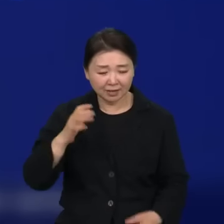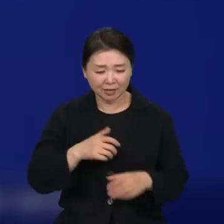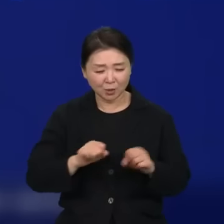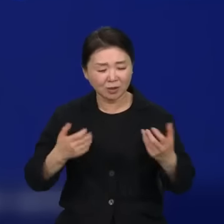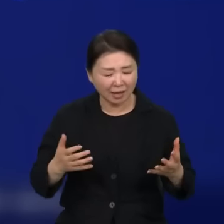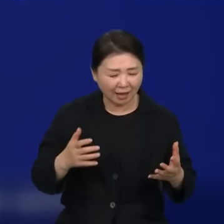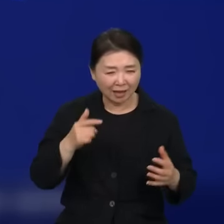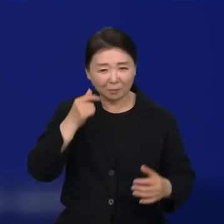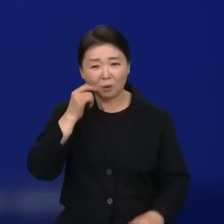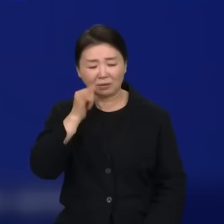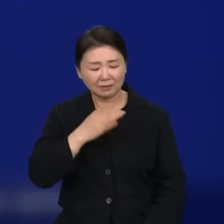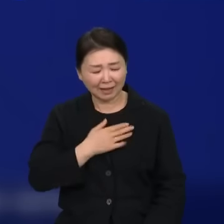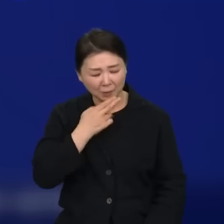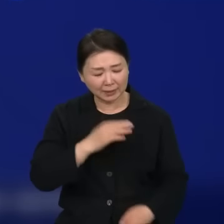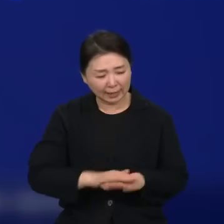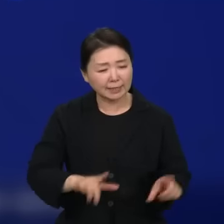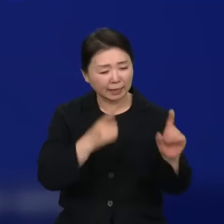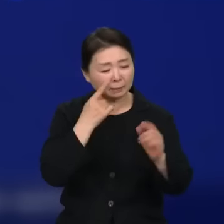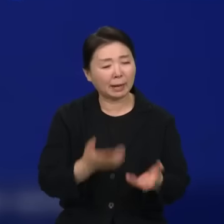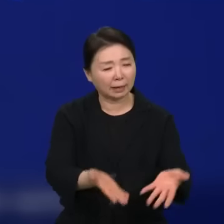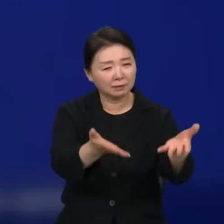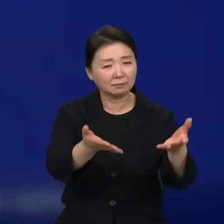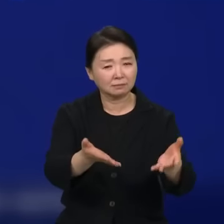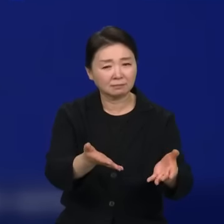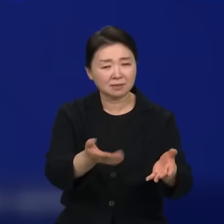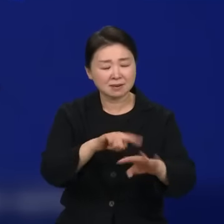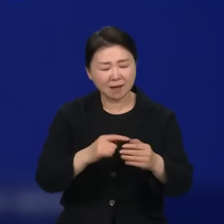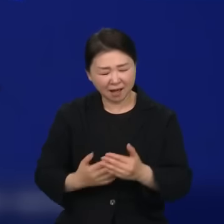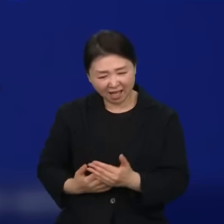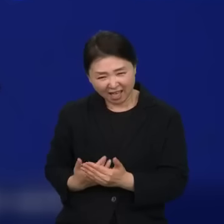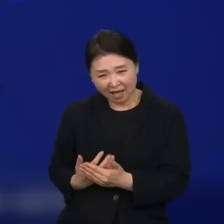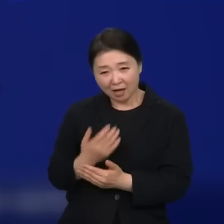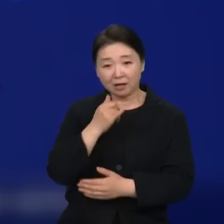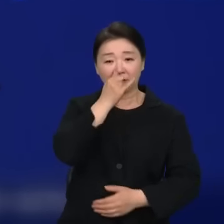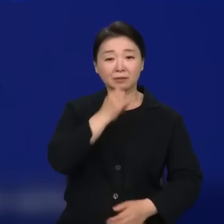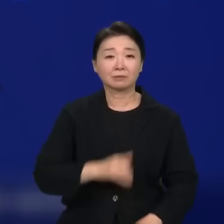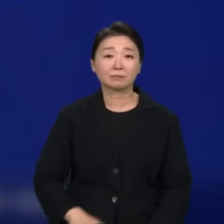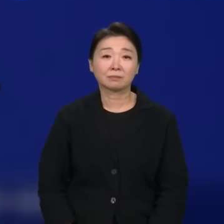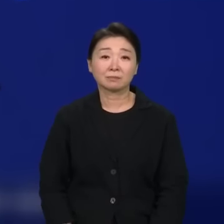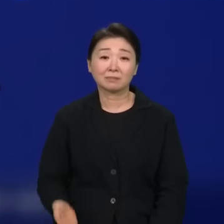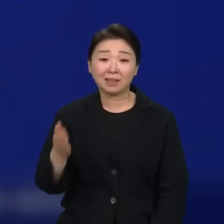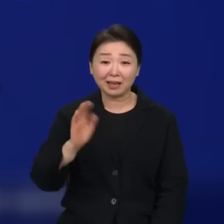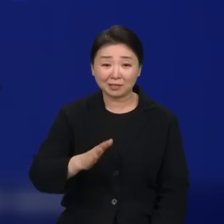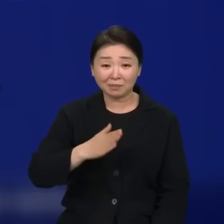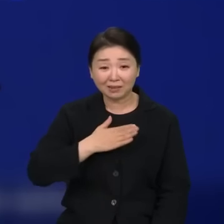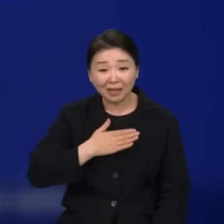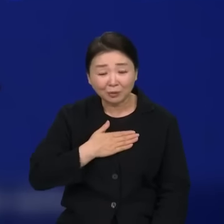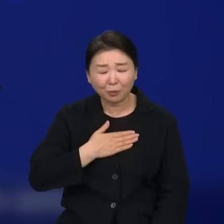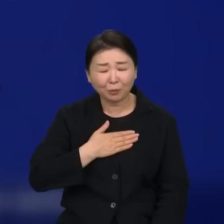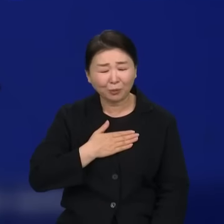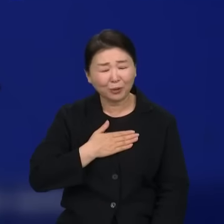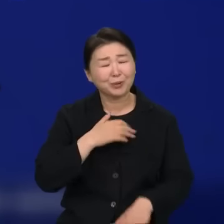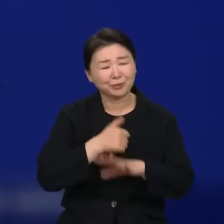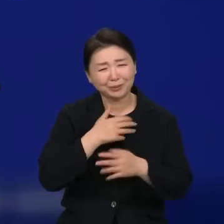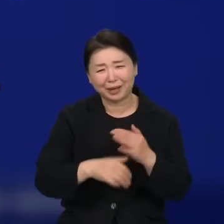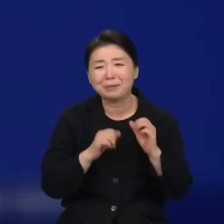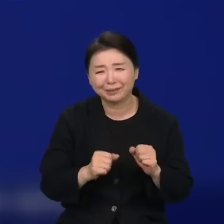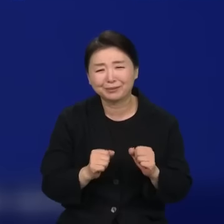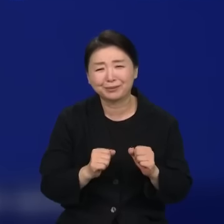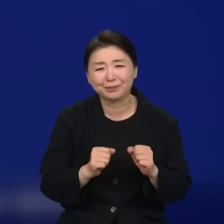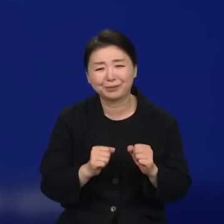되기도 하고요. 나 없이 한번 잘 살아봐, 이런 마음이 불쑥불쑥 일어나죠. 그런데 저도 이렇게 남아있지 않습니까,